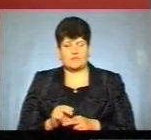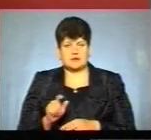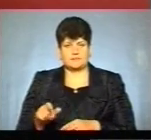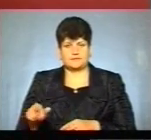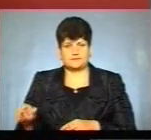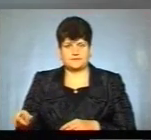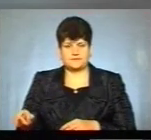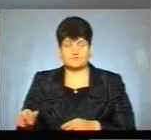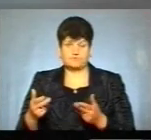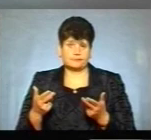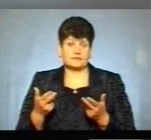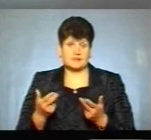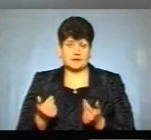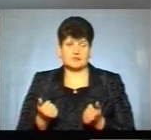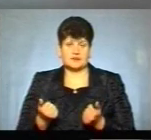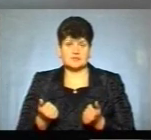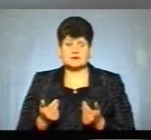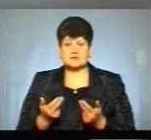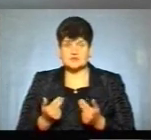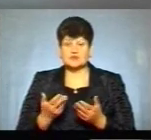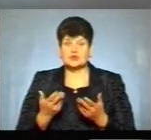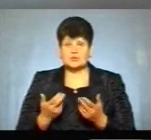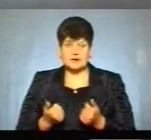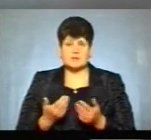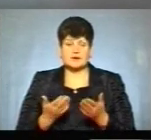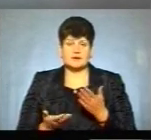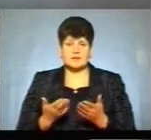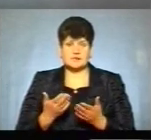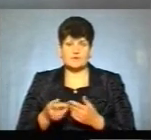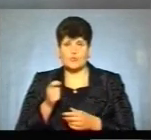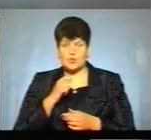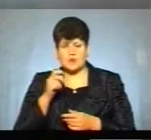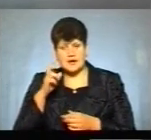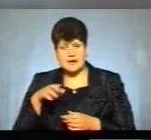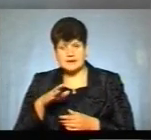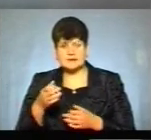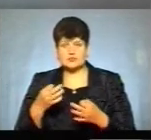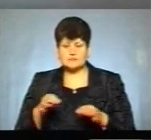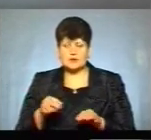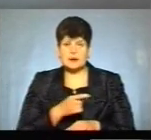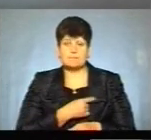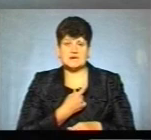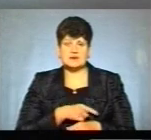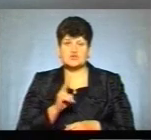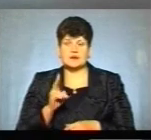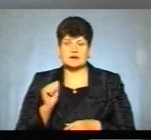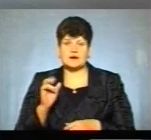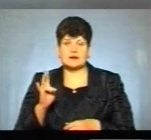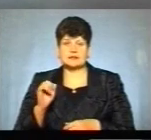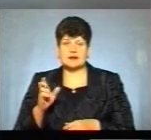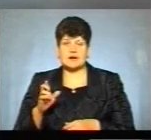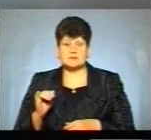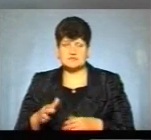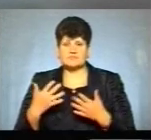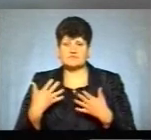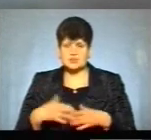пацієнтів. Так, звісно так, але в країнах, де дозволений медичний канабіс, дослідження вже проводили,